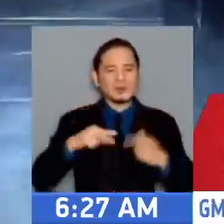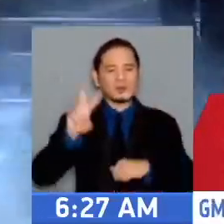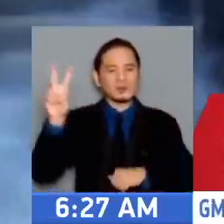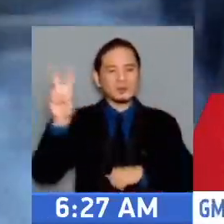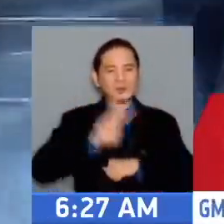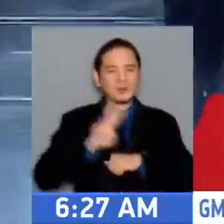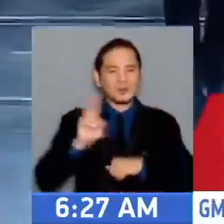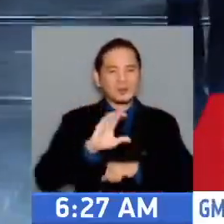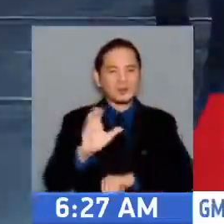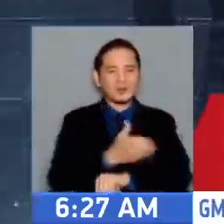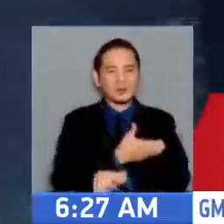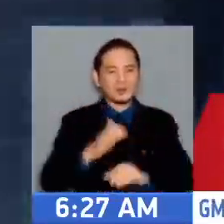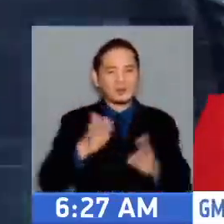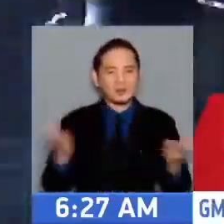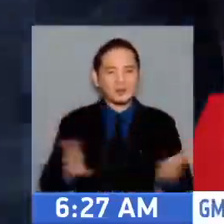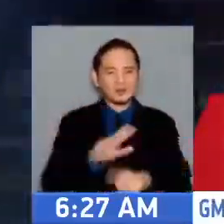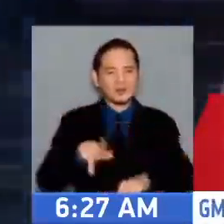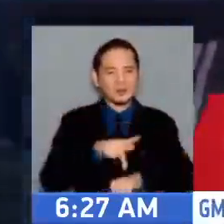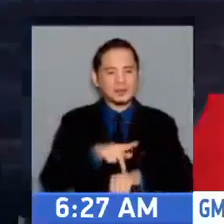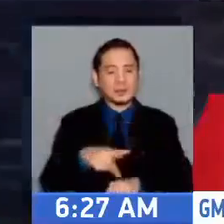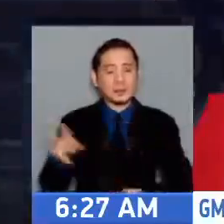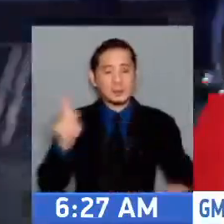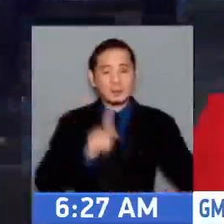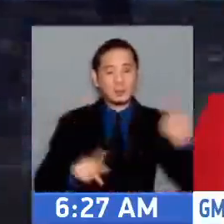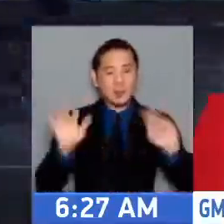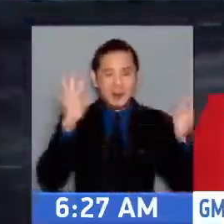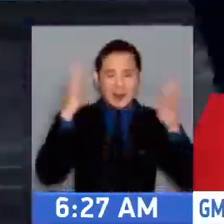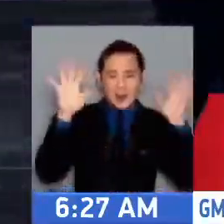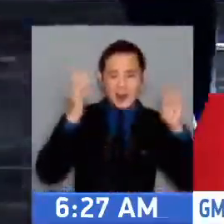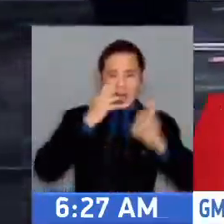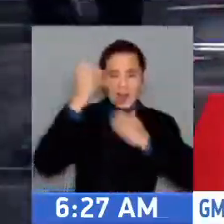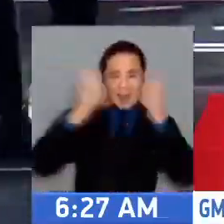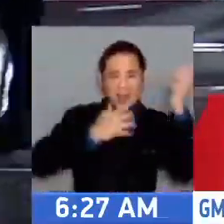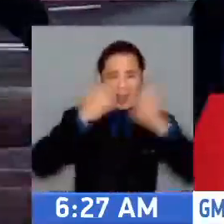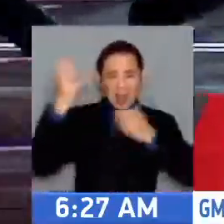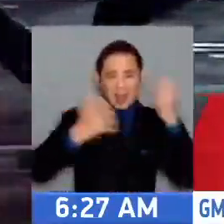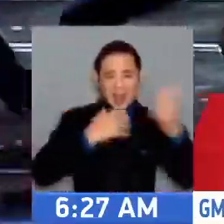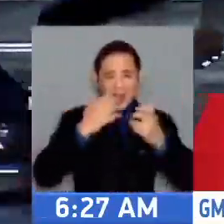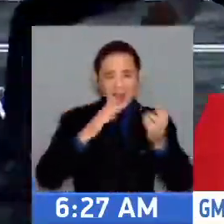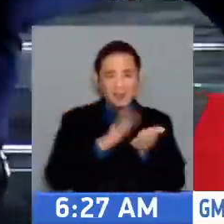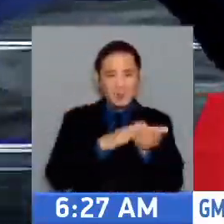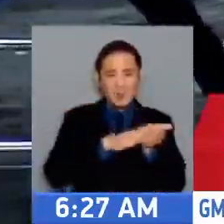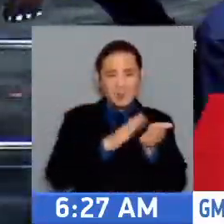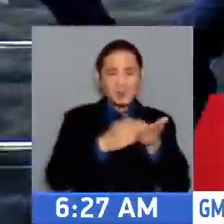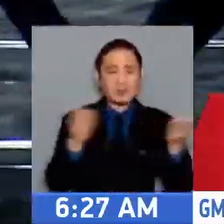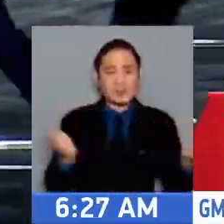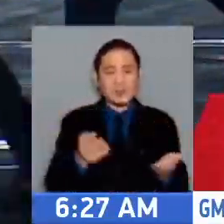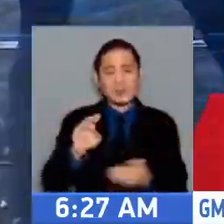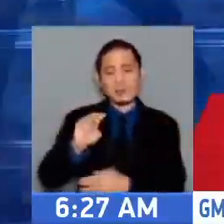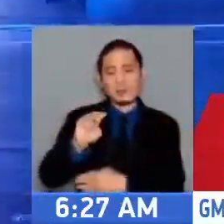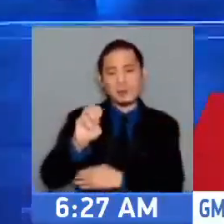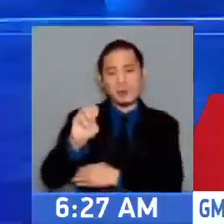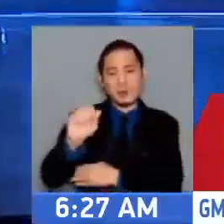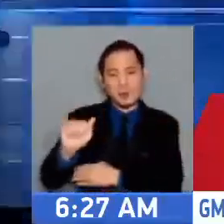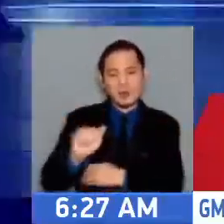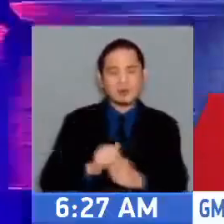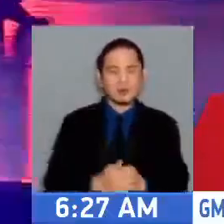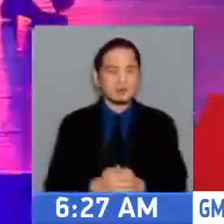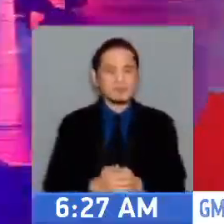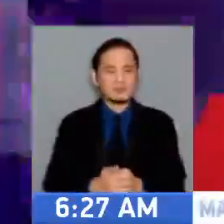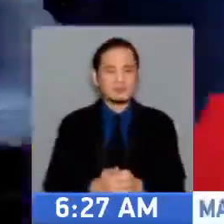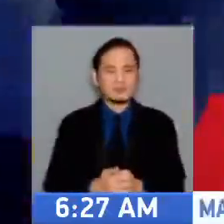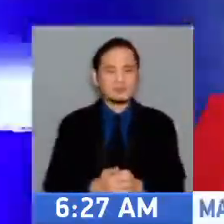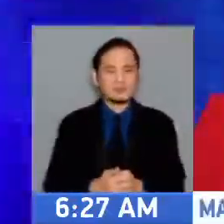ng hiyawan at sigawan ang all-out performance ng Suju sa MOA Arena. Kinanta ng Suju ang ilan sa kanilang hits na